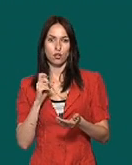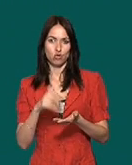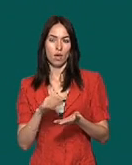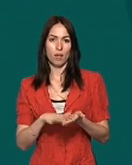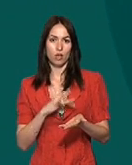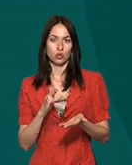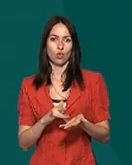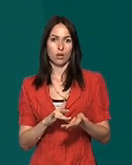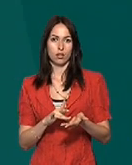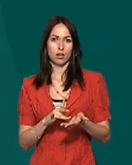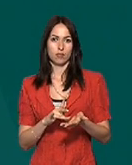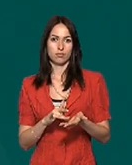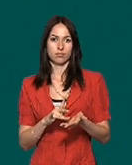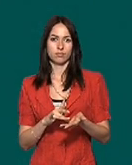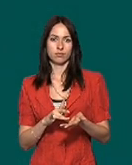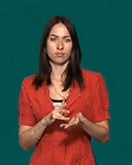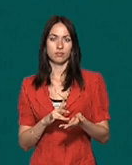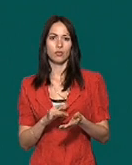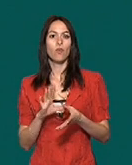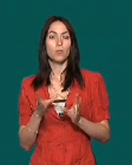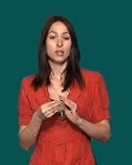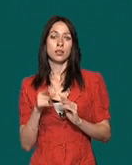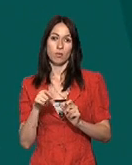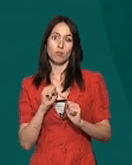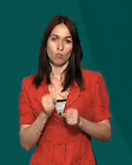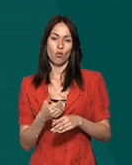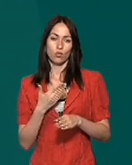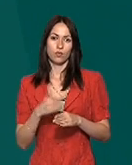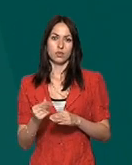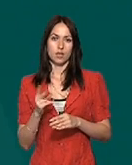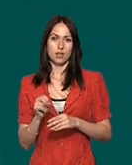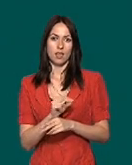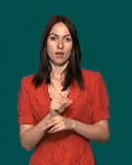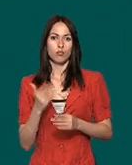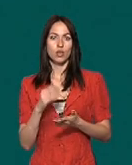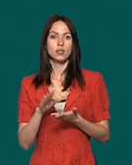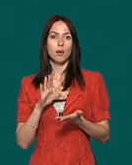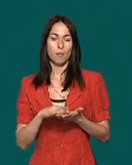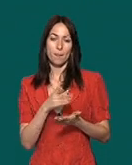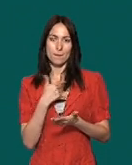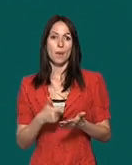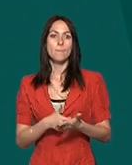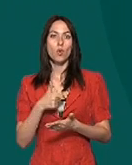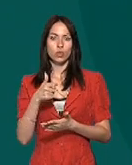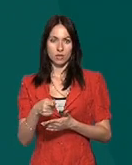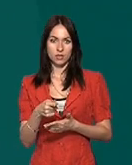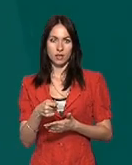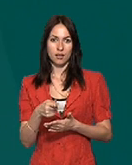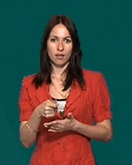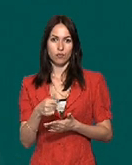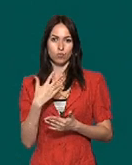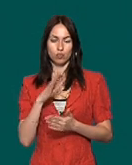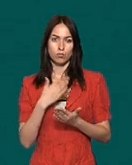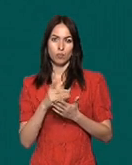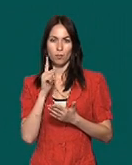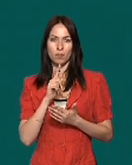буде вже їхнє, то в принципі, вони можуть виділити гроші на ремонт. Ми подали заявку где-то около місяця